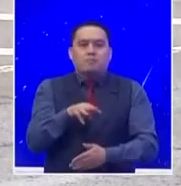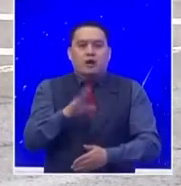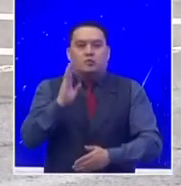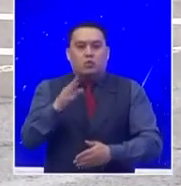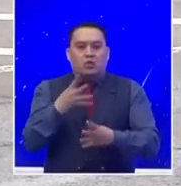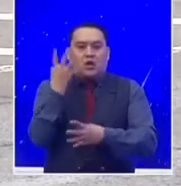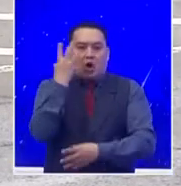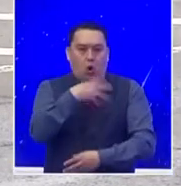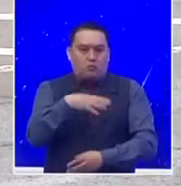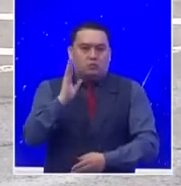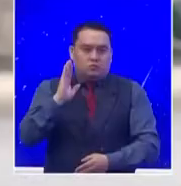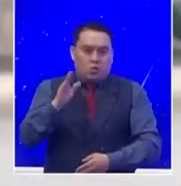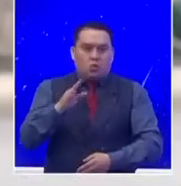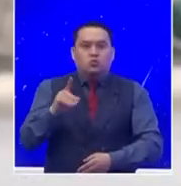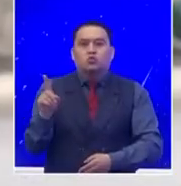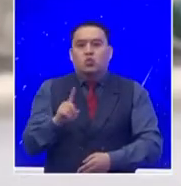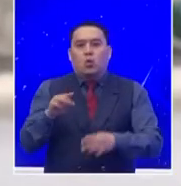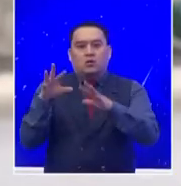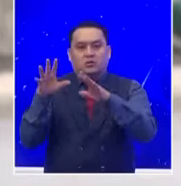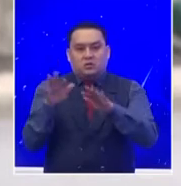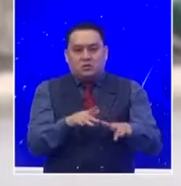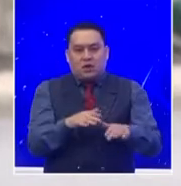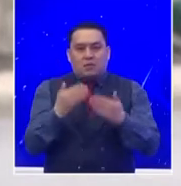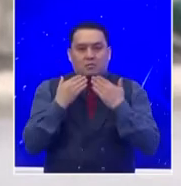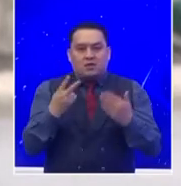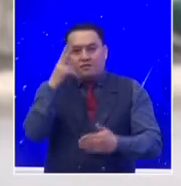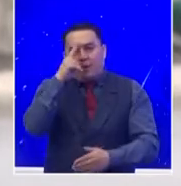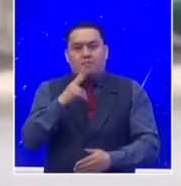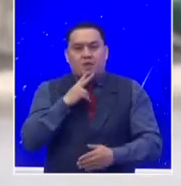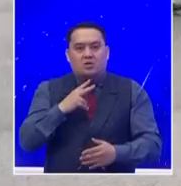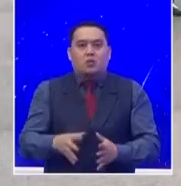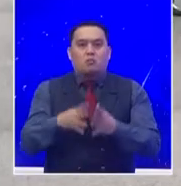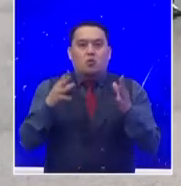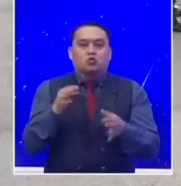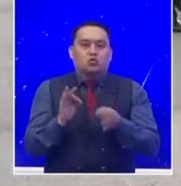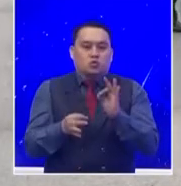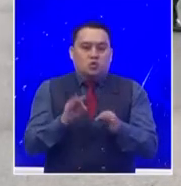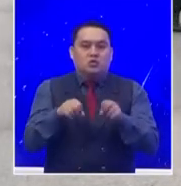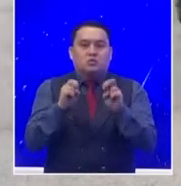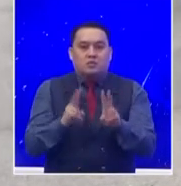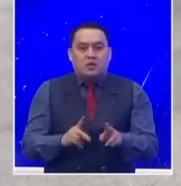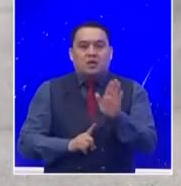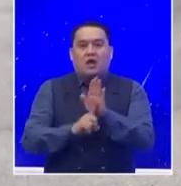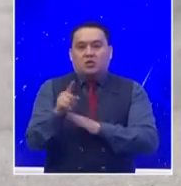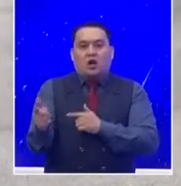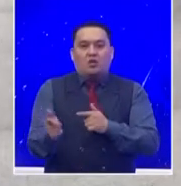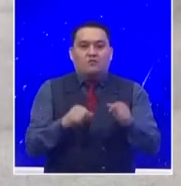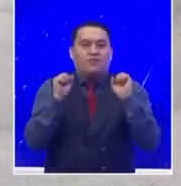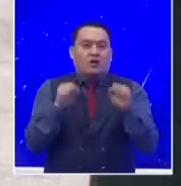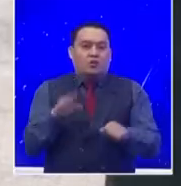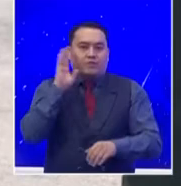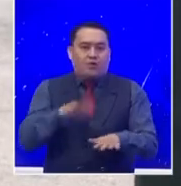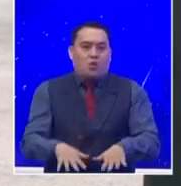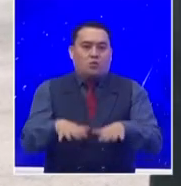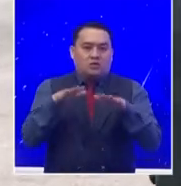ожидается аномально теплым. Учитывая, что снега за последние 2 месяца выпало больше нормы, специалисты начали готовиться к возможным